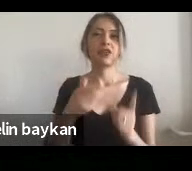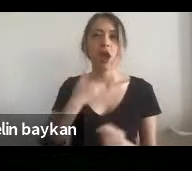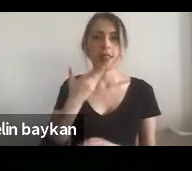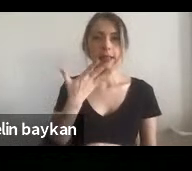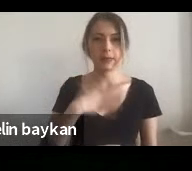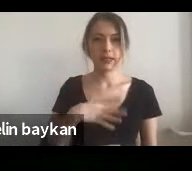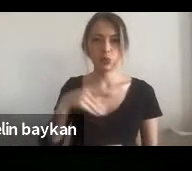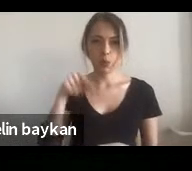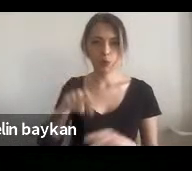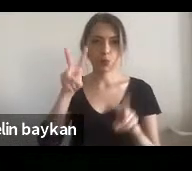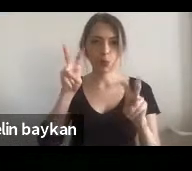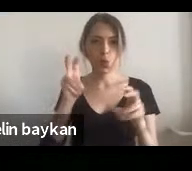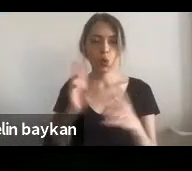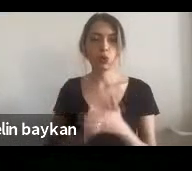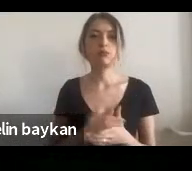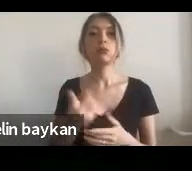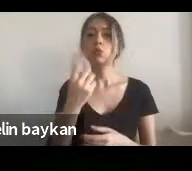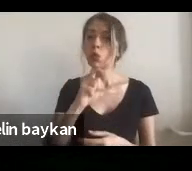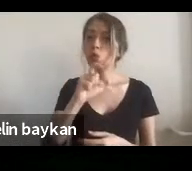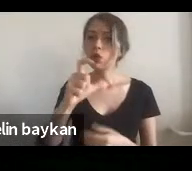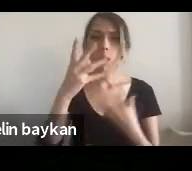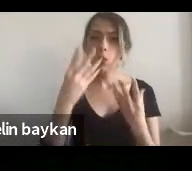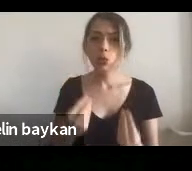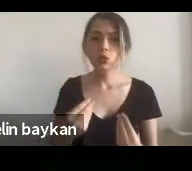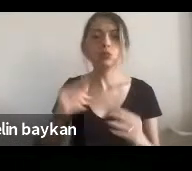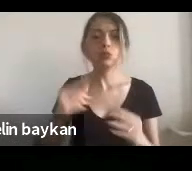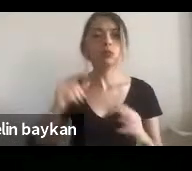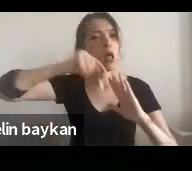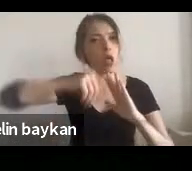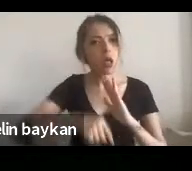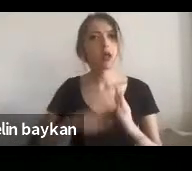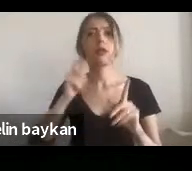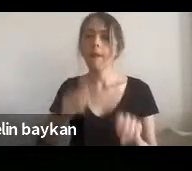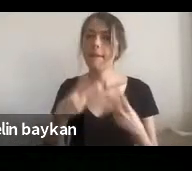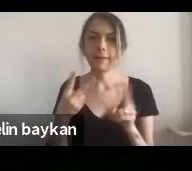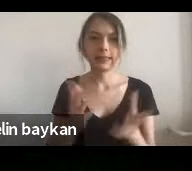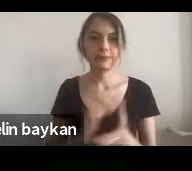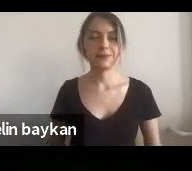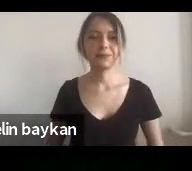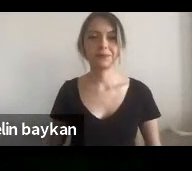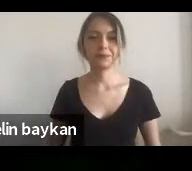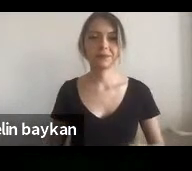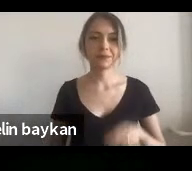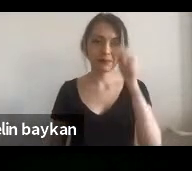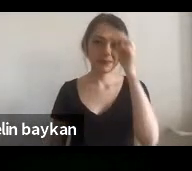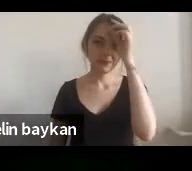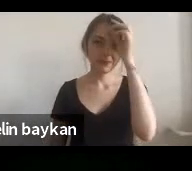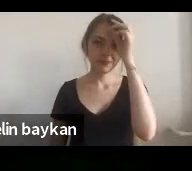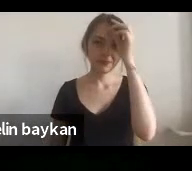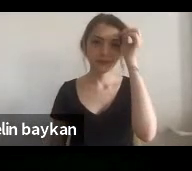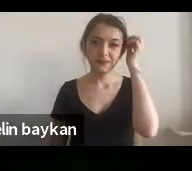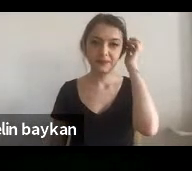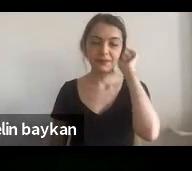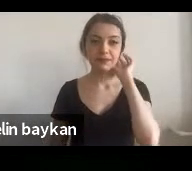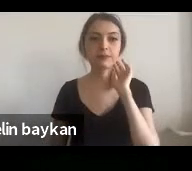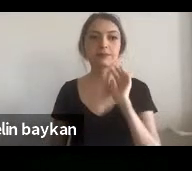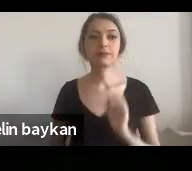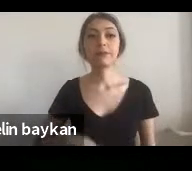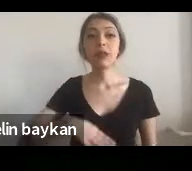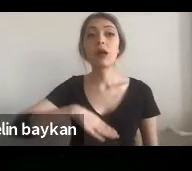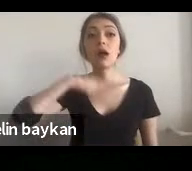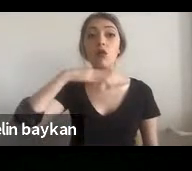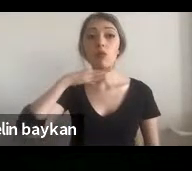çalışacağım. Soru cevap olursa ayrıntılarına o zaman girme fırsatımız olabilir. Şimdi Avrupa İnsan